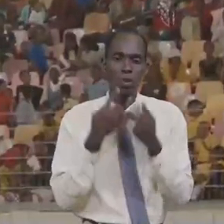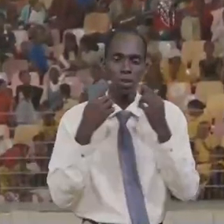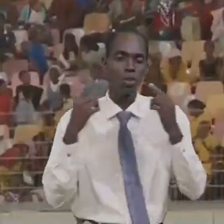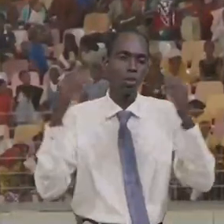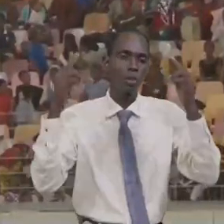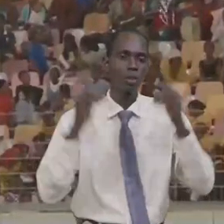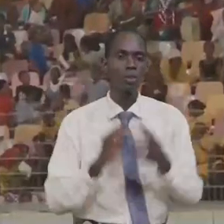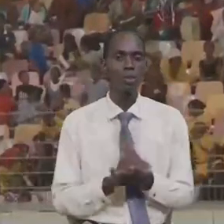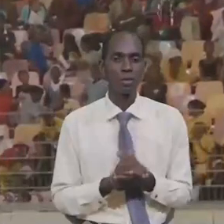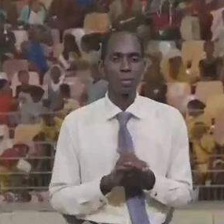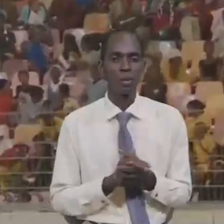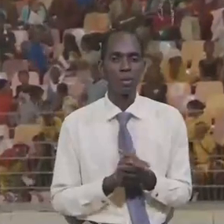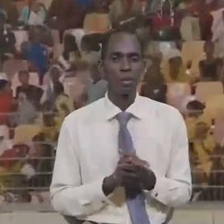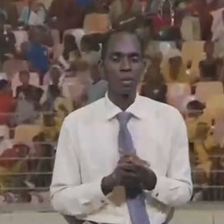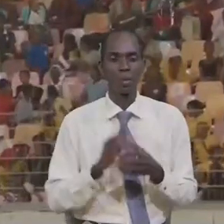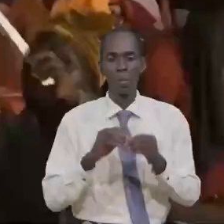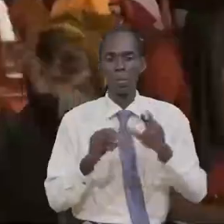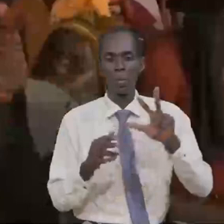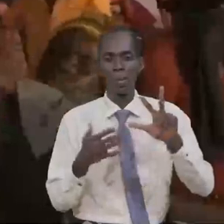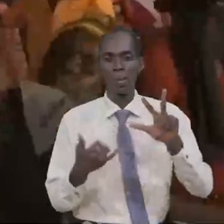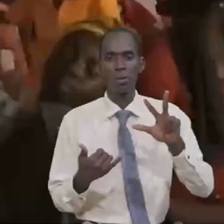troisième point maintenant